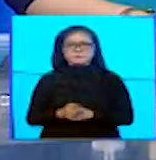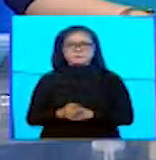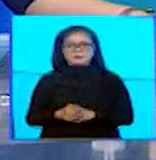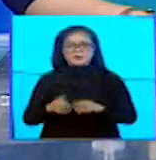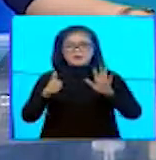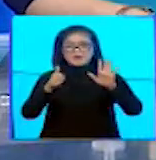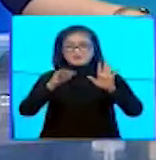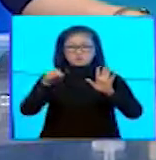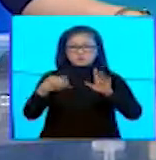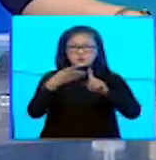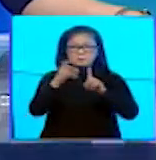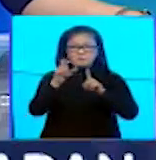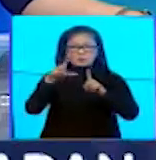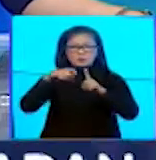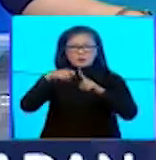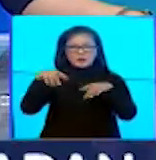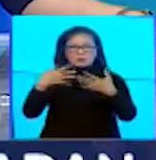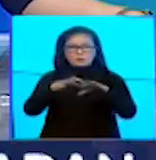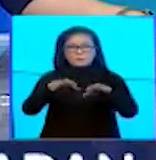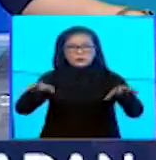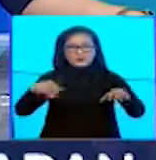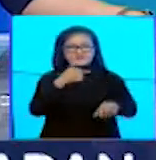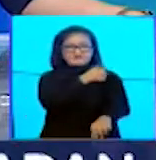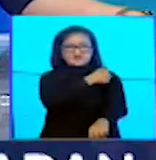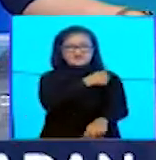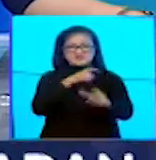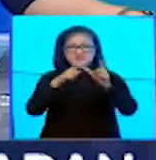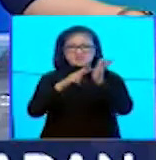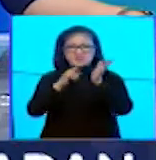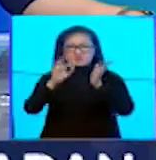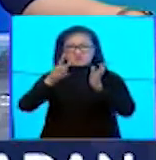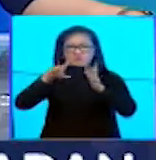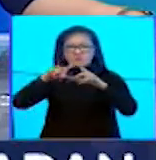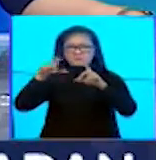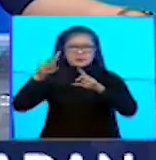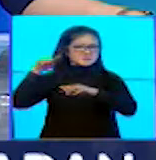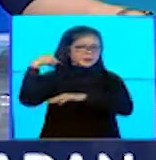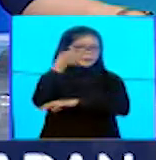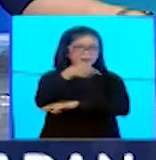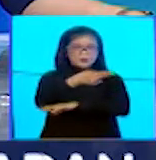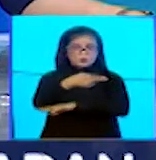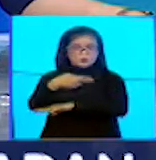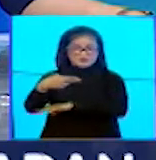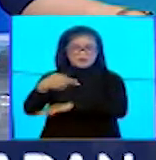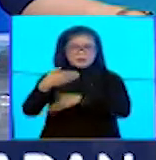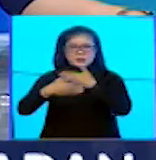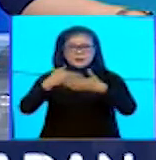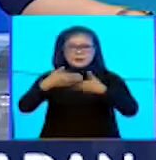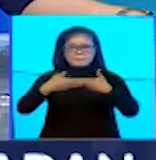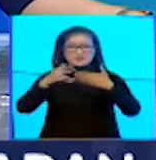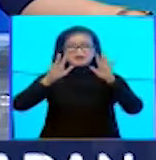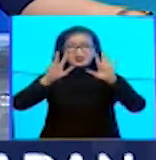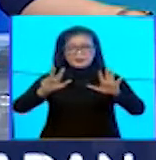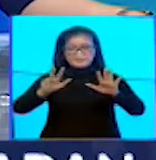Pemirsa, 6 juta bulk atau bahan baku vaksin COVID-19 Sinovac tiba di tanah air. Kedatangan ini merupakan tahap ke-8 sebagai bagian